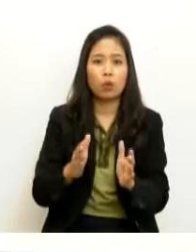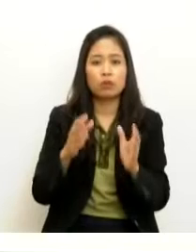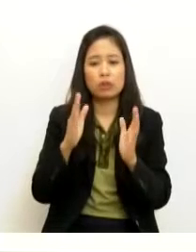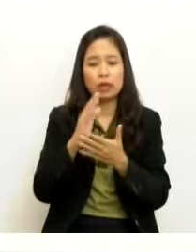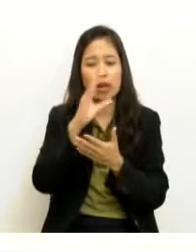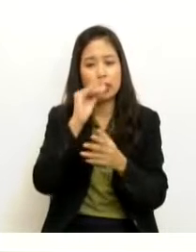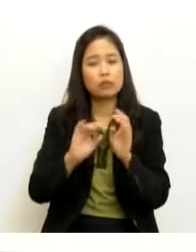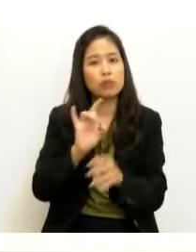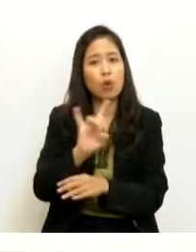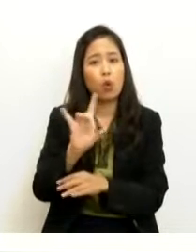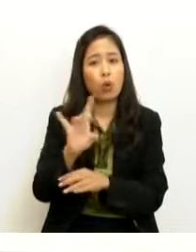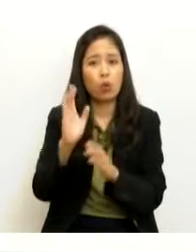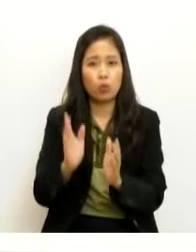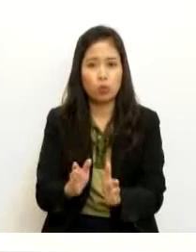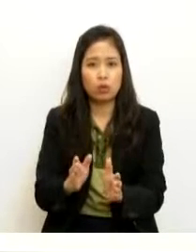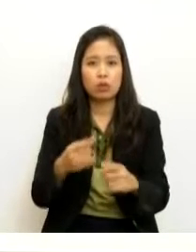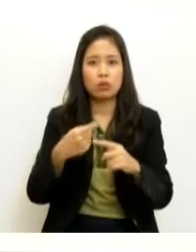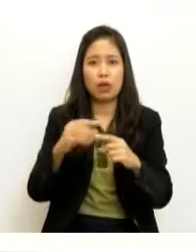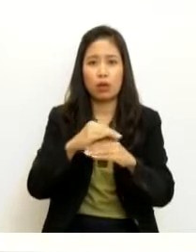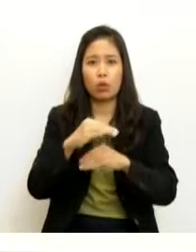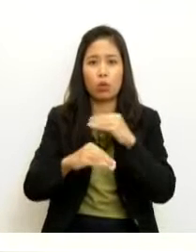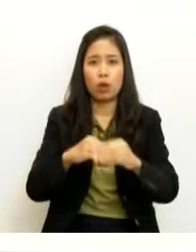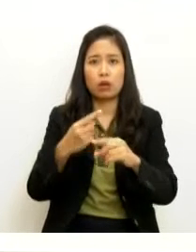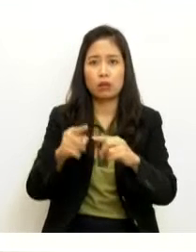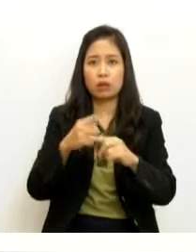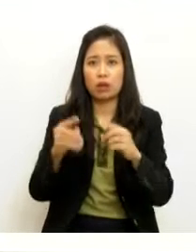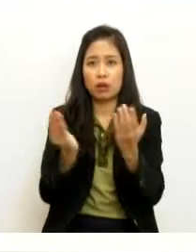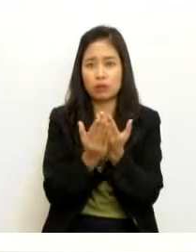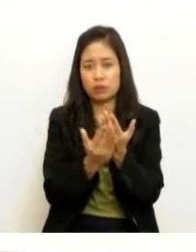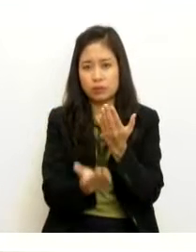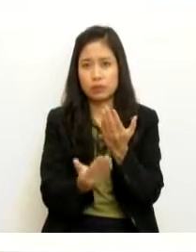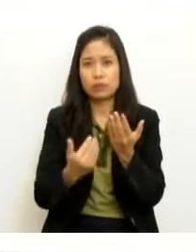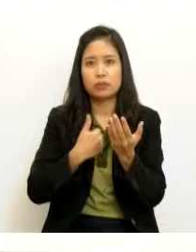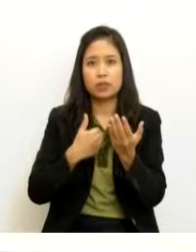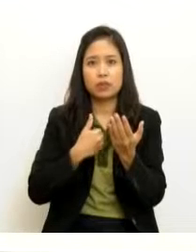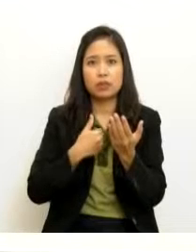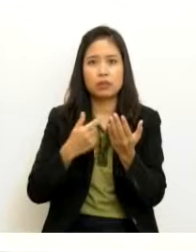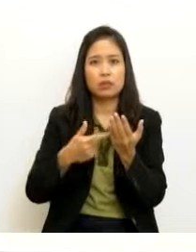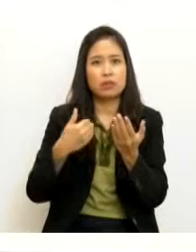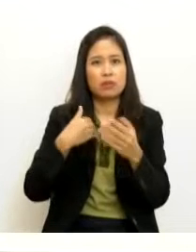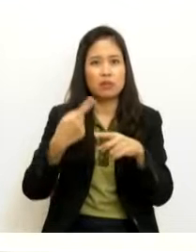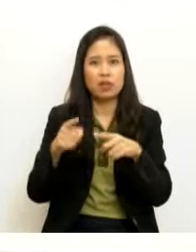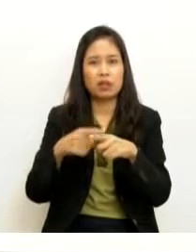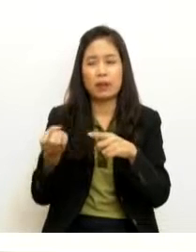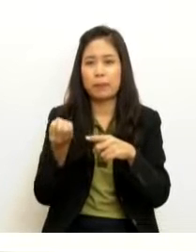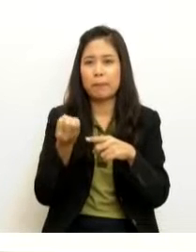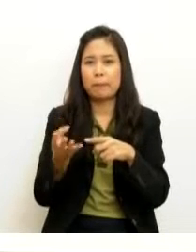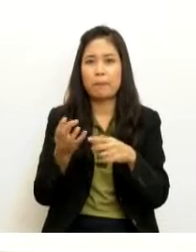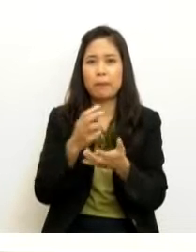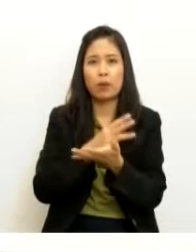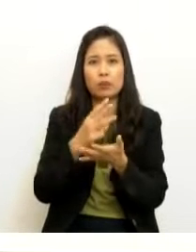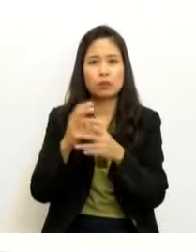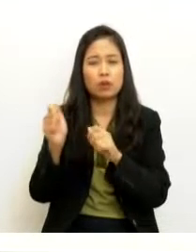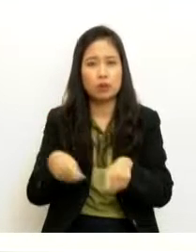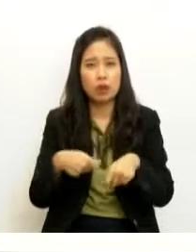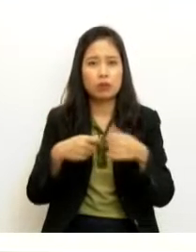เนี่ยแล้วในโครงการเหล่านั้นเนี่ยก็มีฟอร์แมตเดียวกันคือมีหลักการเหตุผลวัตถุประสง